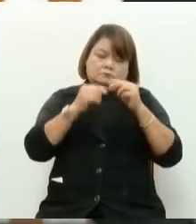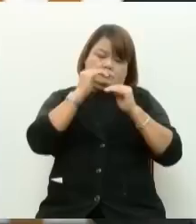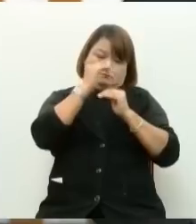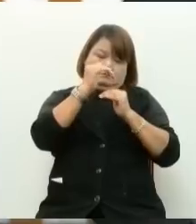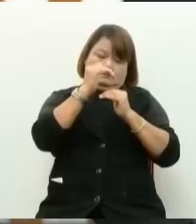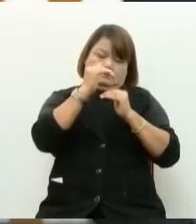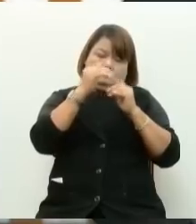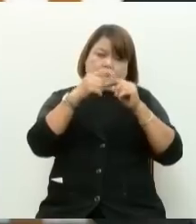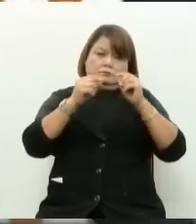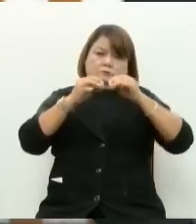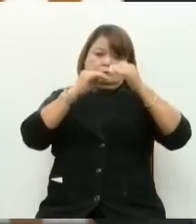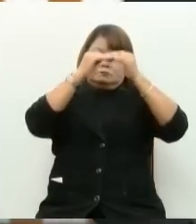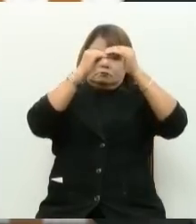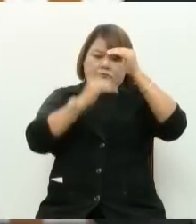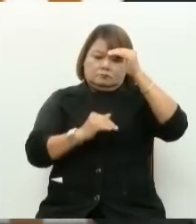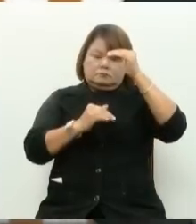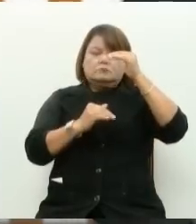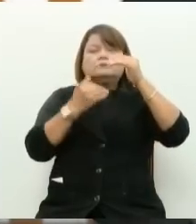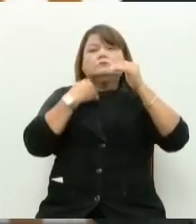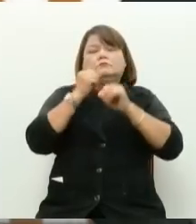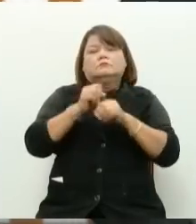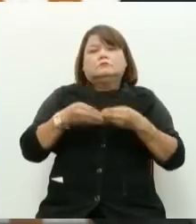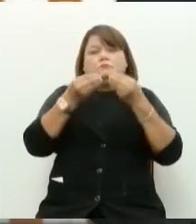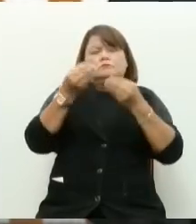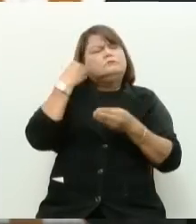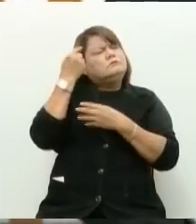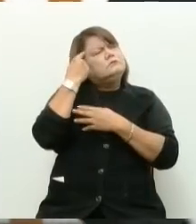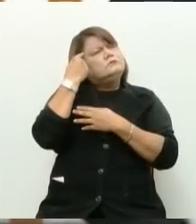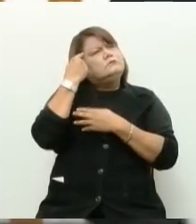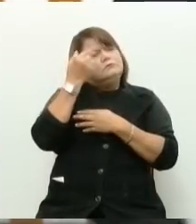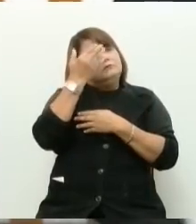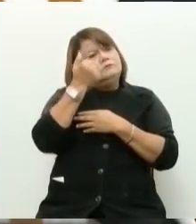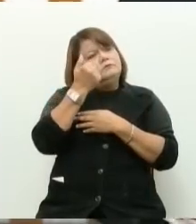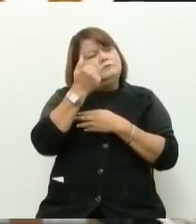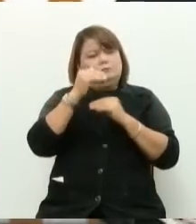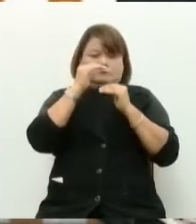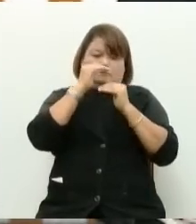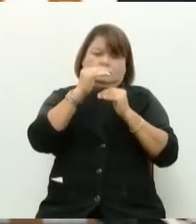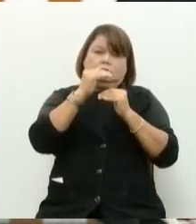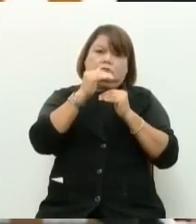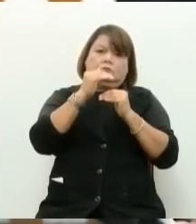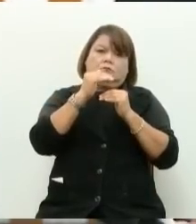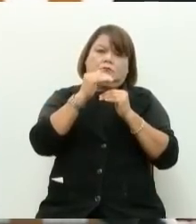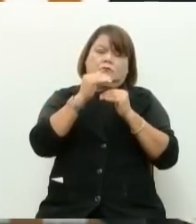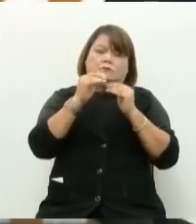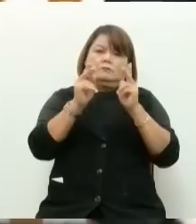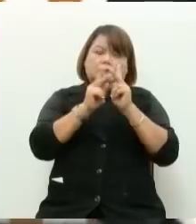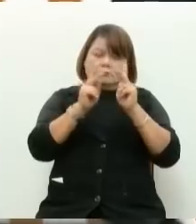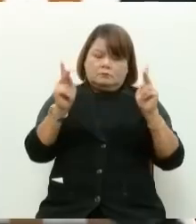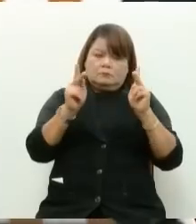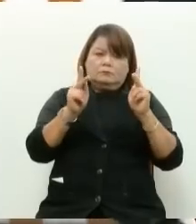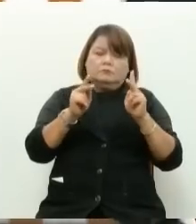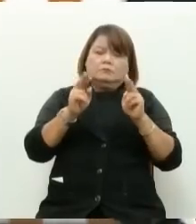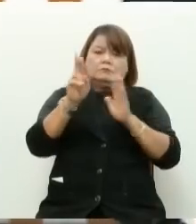ค่าคะแนนเนี่ยที่ห่างกันมากนะคะก็อาจจะทำให้เกิดข้อสงสัยว่าเอ๊ะแล้วมาตรฐานของคณะกรรมการประเมินในระบบ DPA